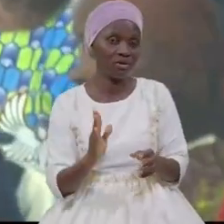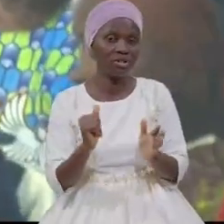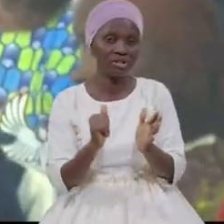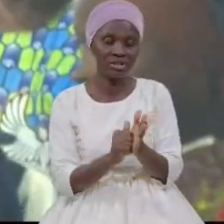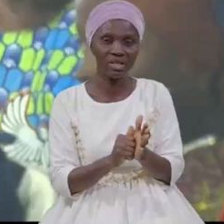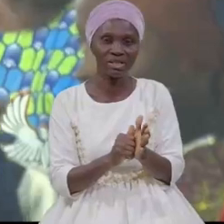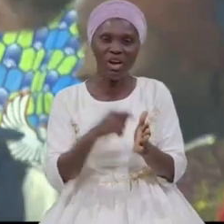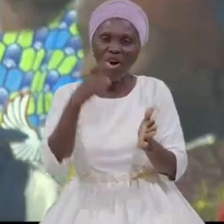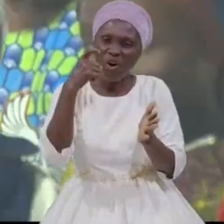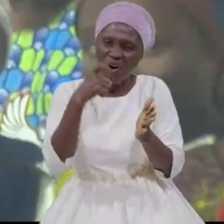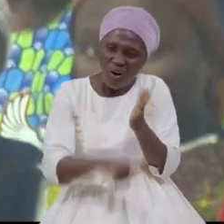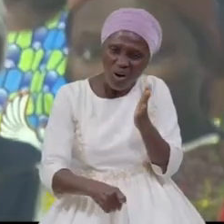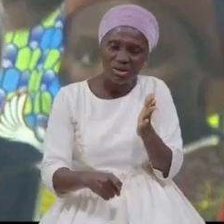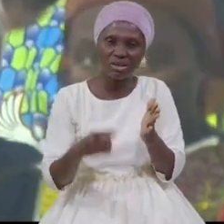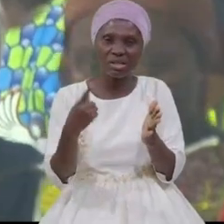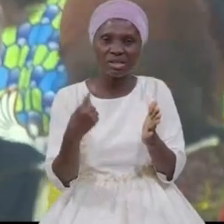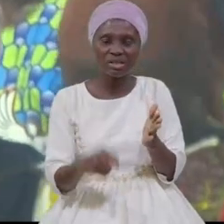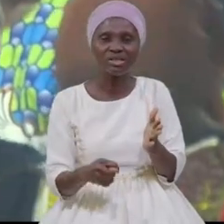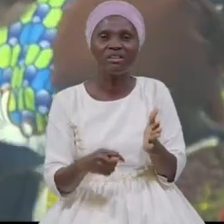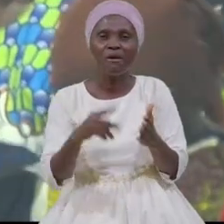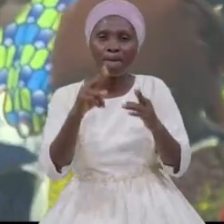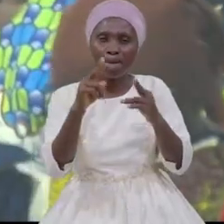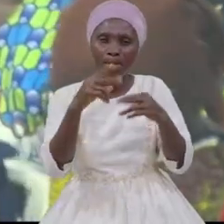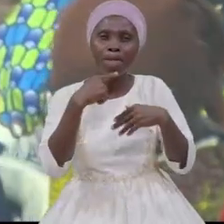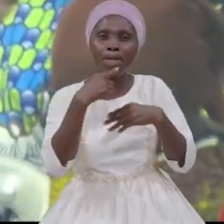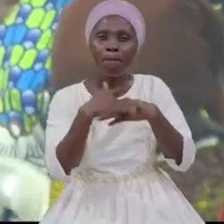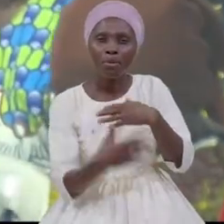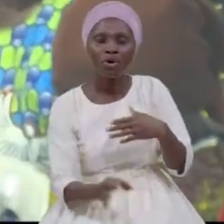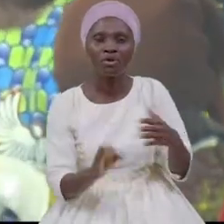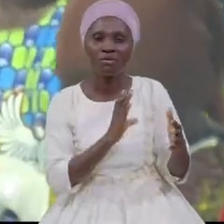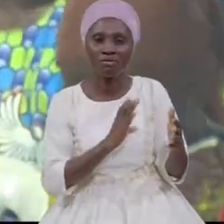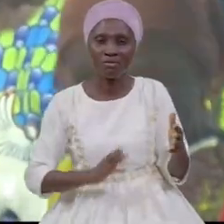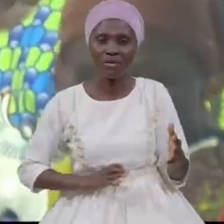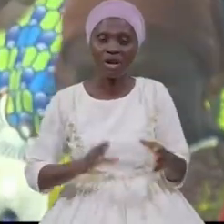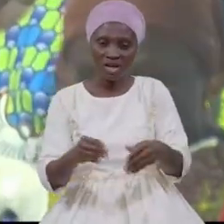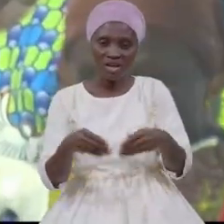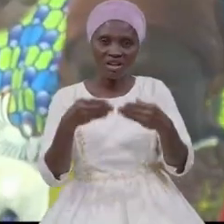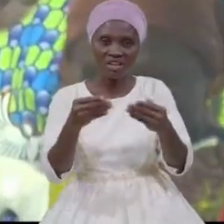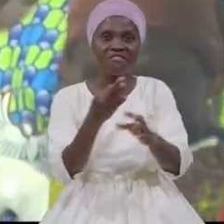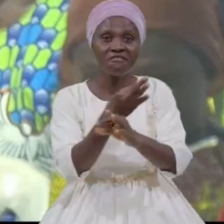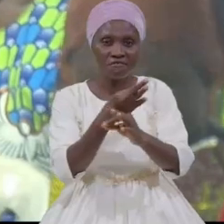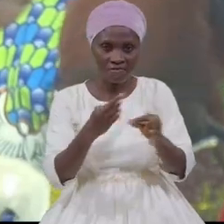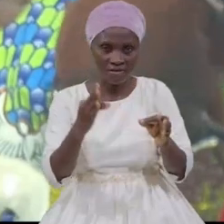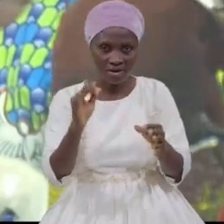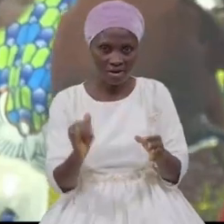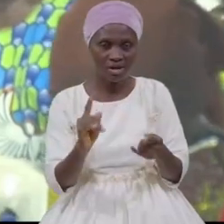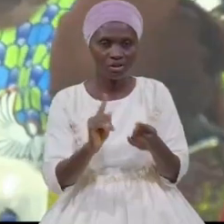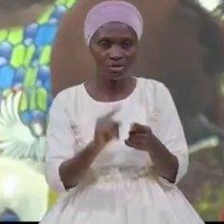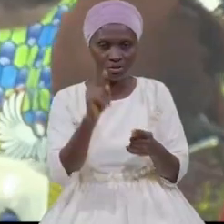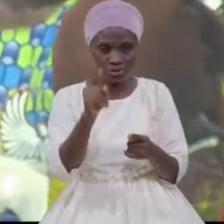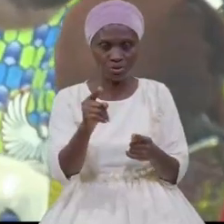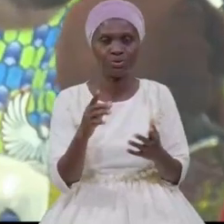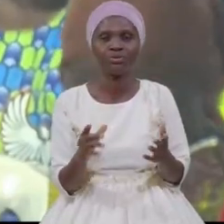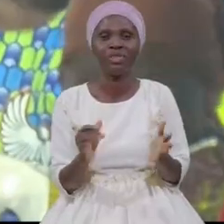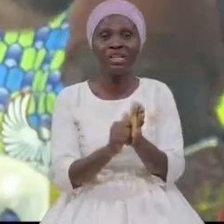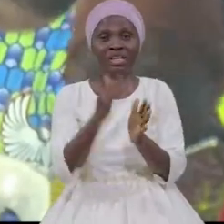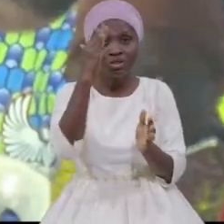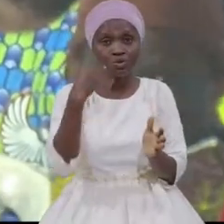qui a coûté à Christ son sang et cela lui a accordé gratuitement. C'est pourquoi tu vas